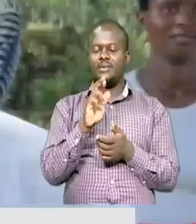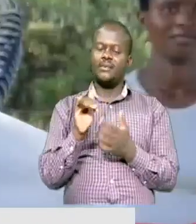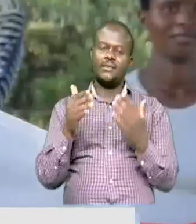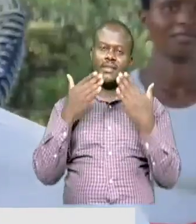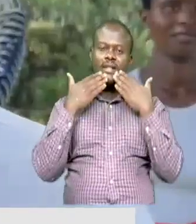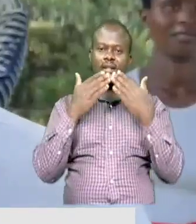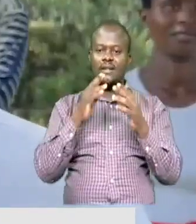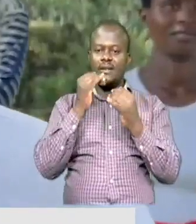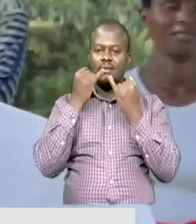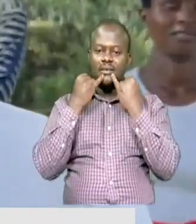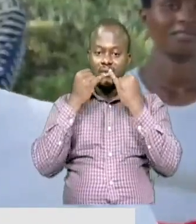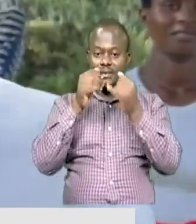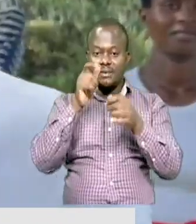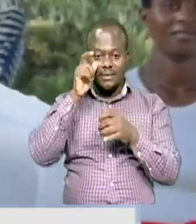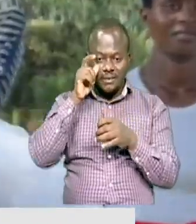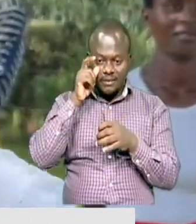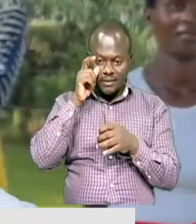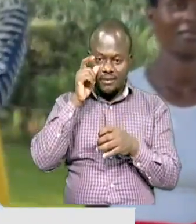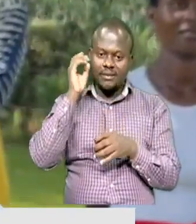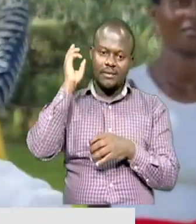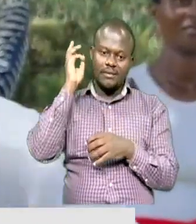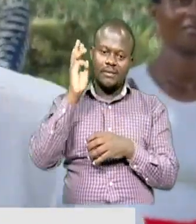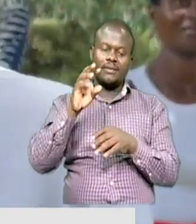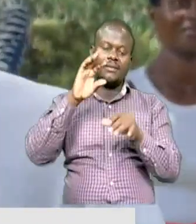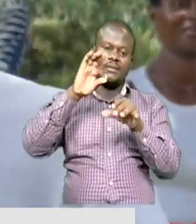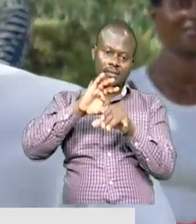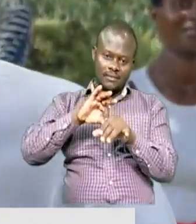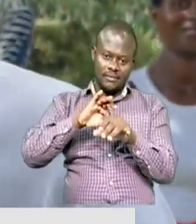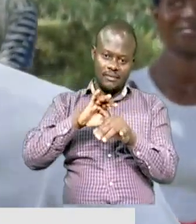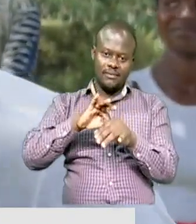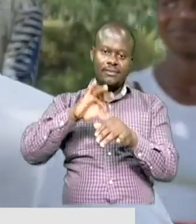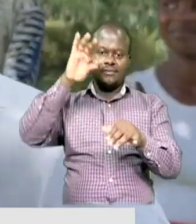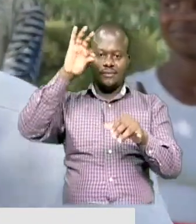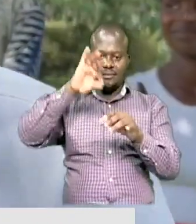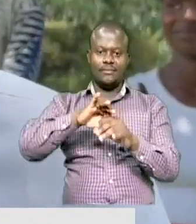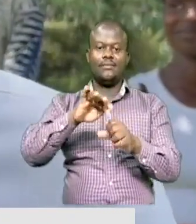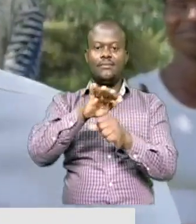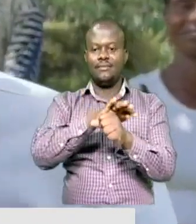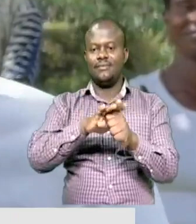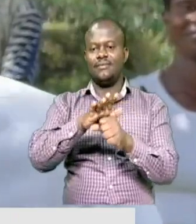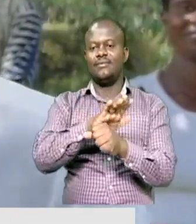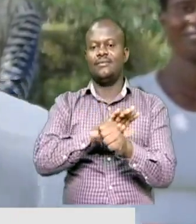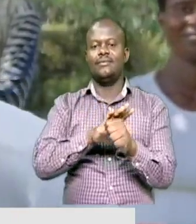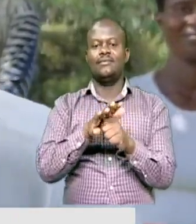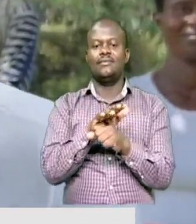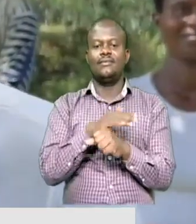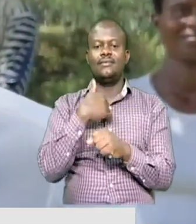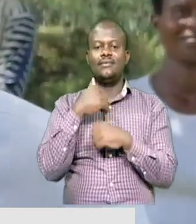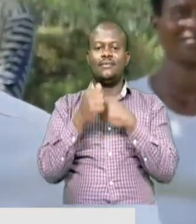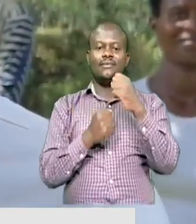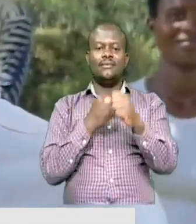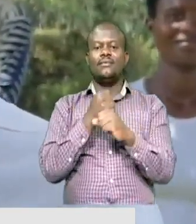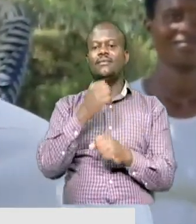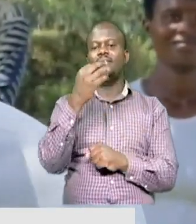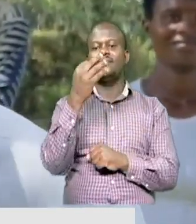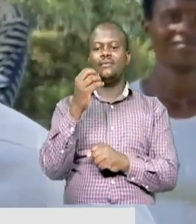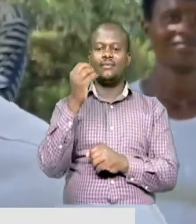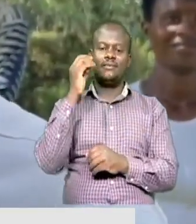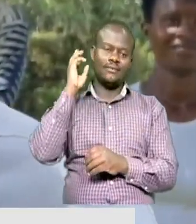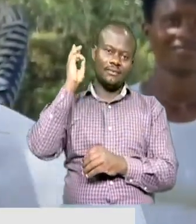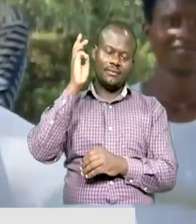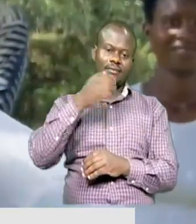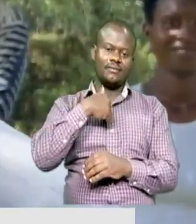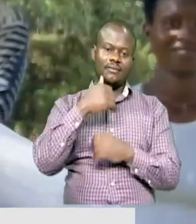mutubwire Kagame uti tuzagutora ijana ku ijana. Mfite imyaka 30, nzagira